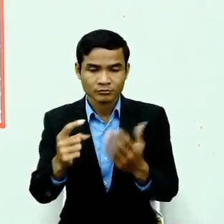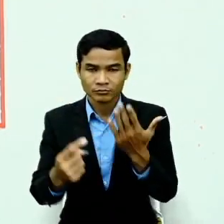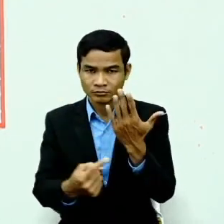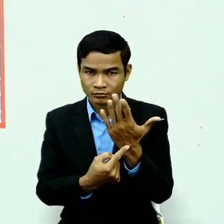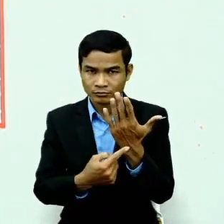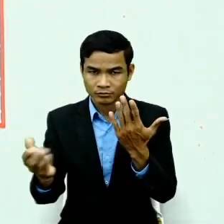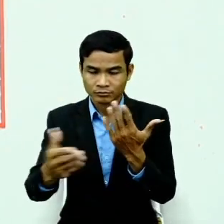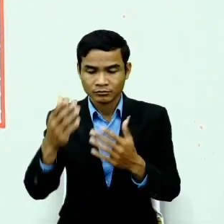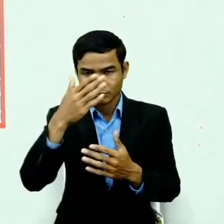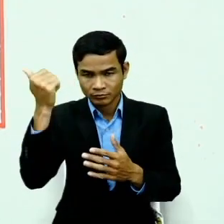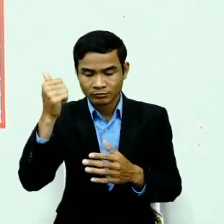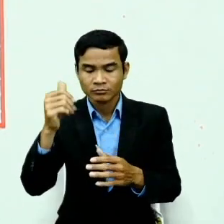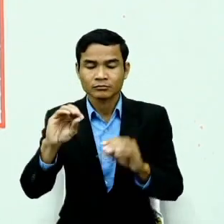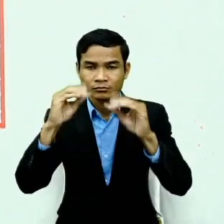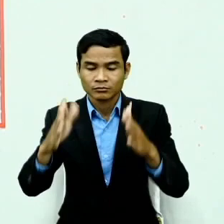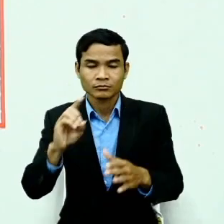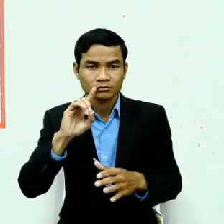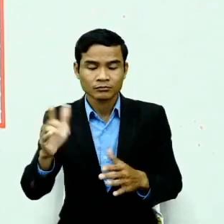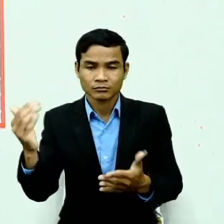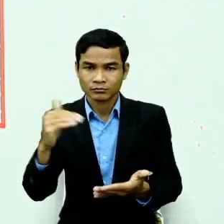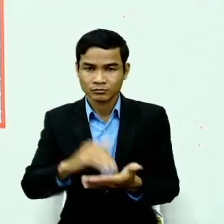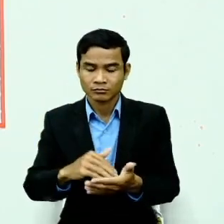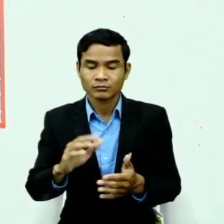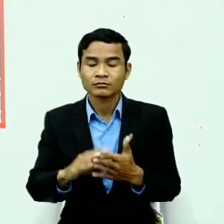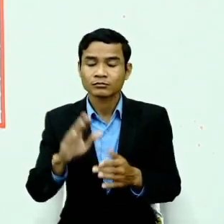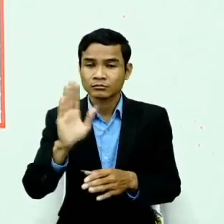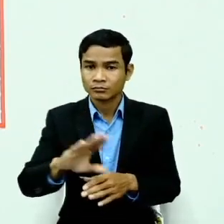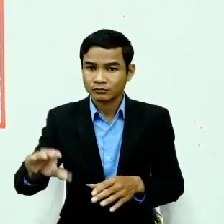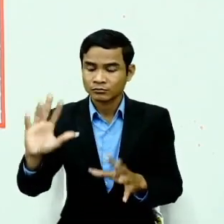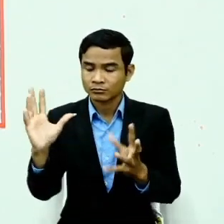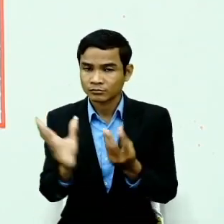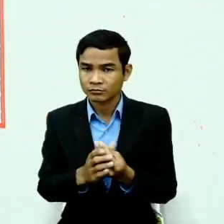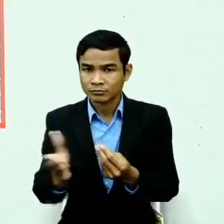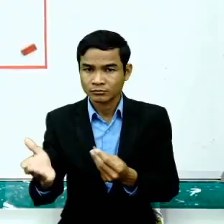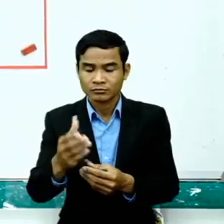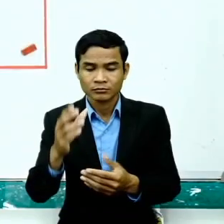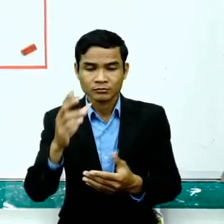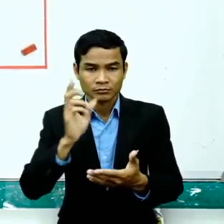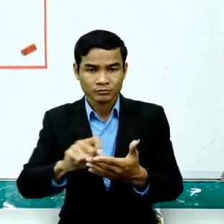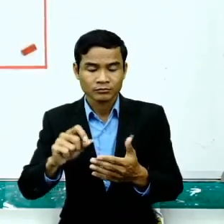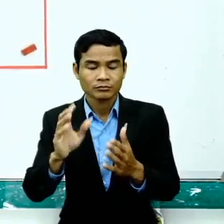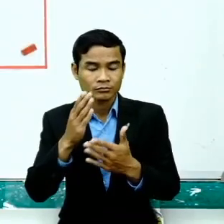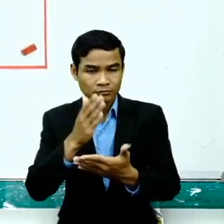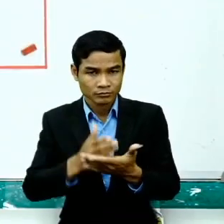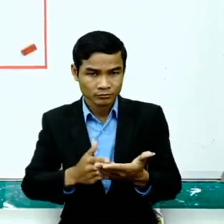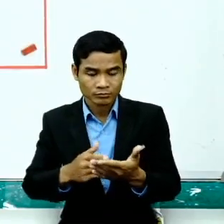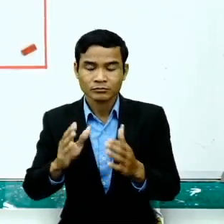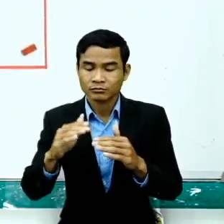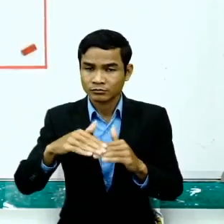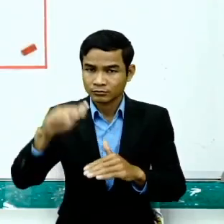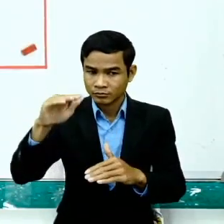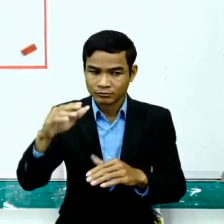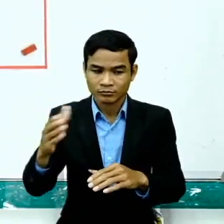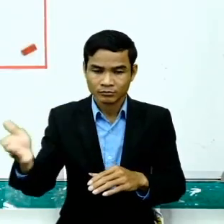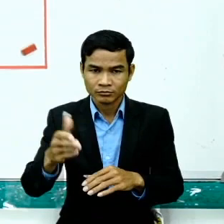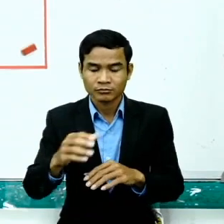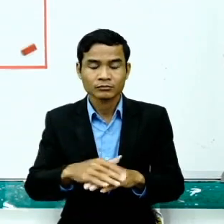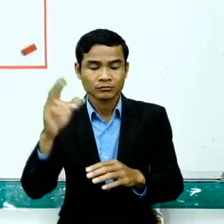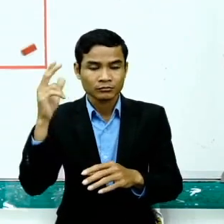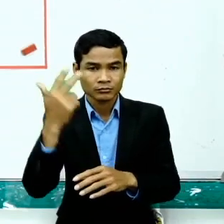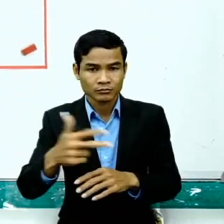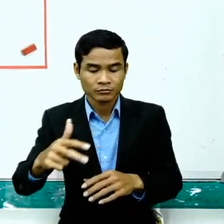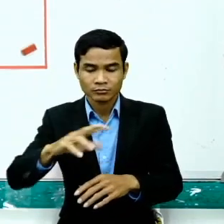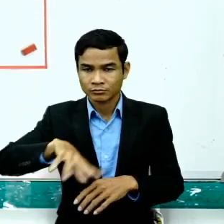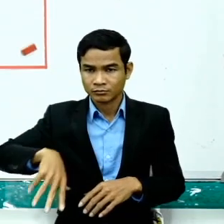phòng chà hãy nhạc rụng bàn chìa mà đoàn tiết chà con tặng ạc nè trời sẽ xây phát này khăn lỡ chà con đã phía xa